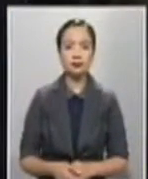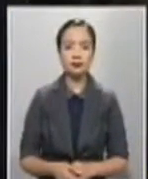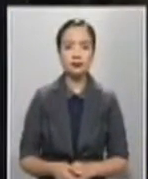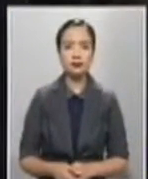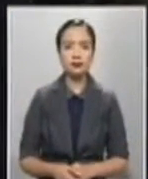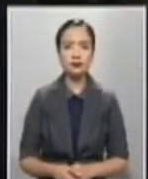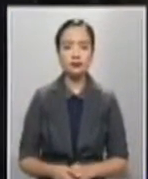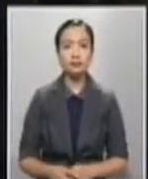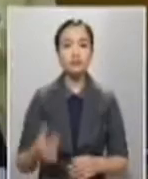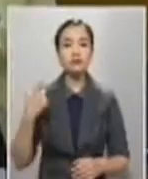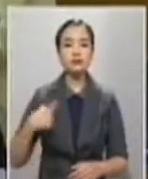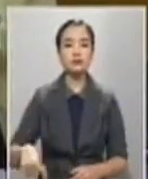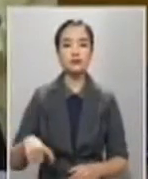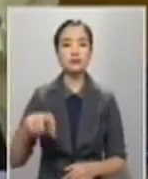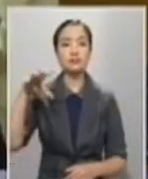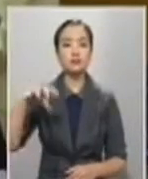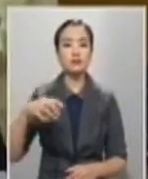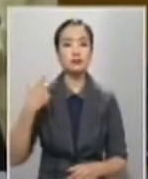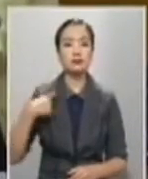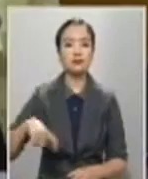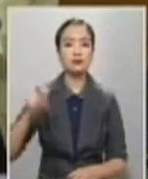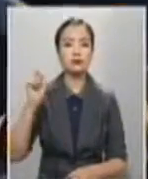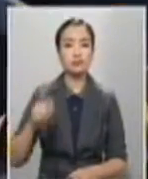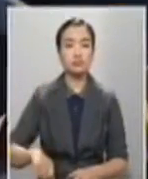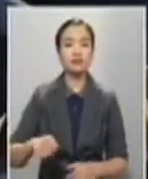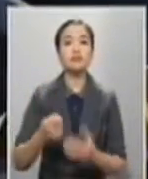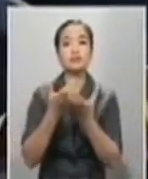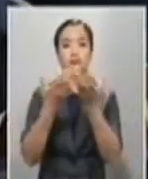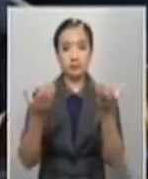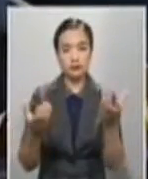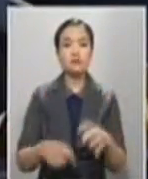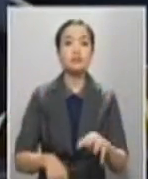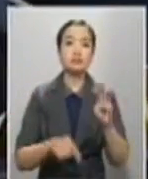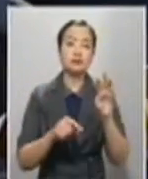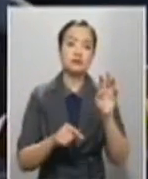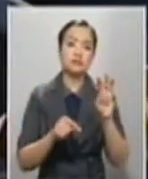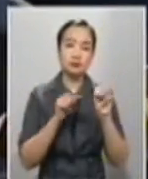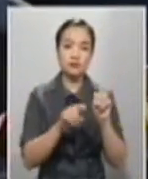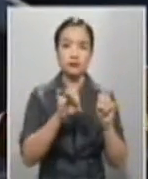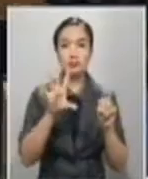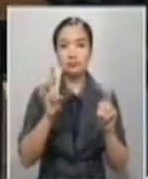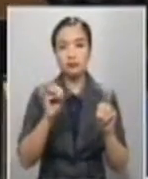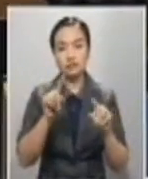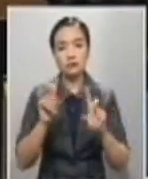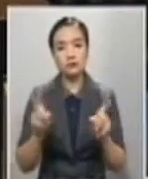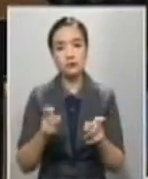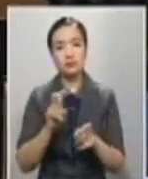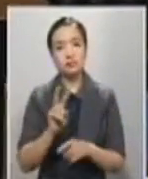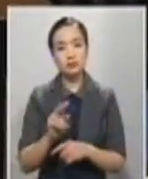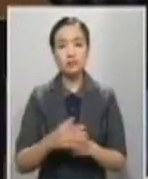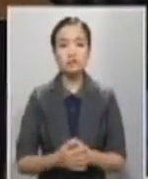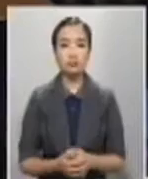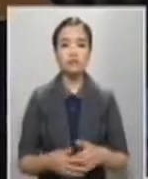หลังจากที่ศาลรัฐธรรมนูญรับคำวินิจฉัยข้อกฎหมายของมาตรา61วรรค2ของพระราชบัญญัติว่าด้วยการออกเสียงประชามติล่